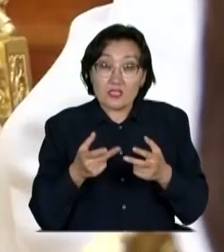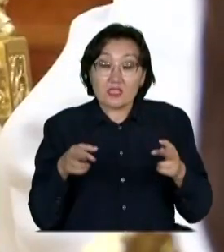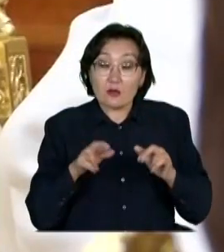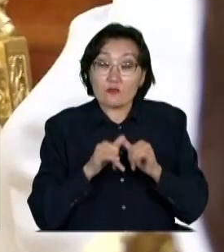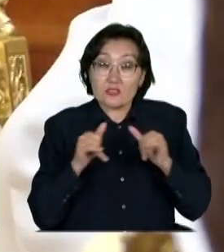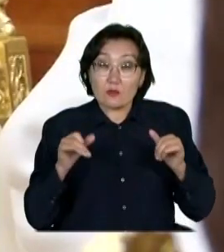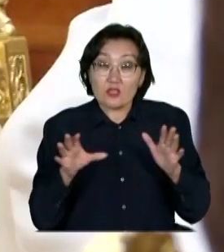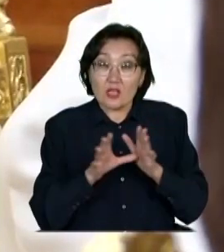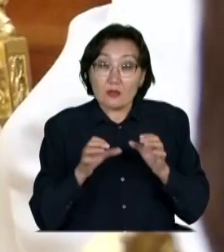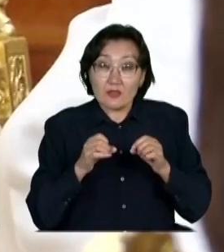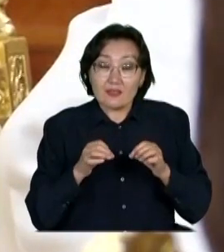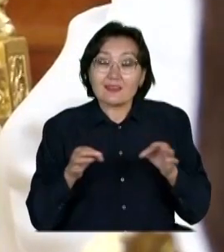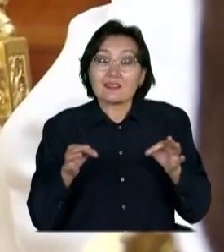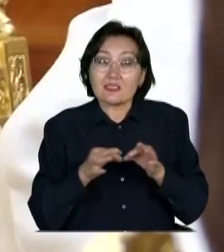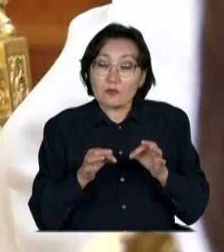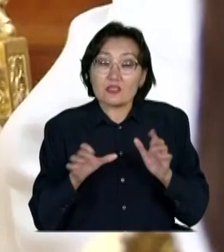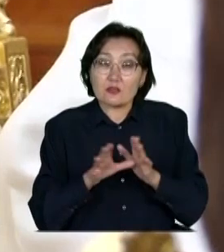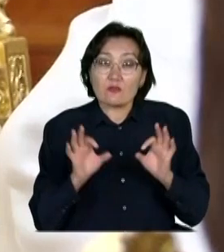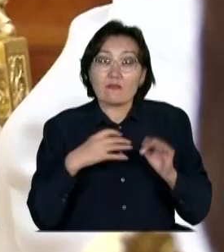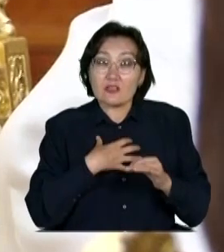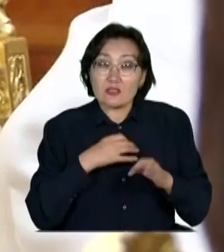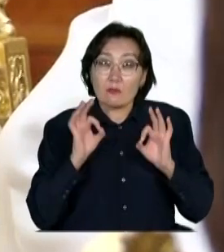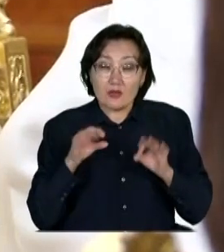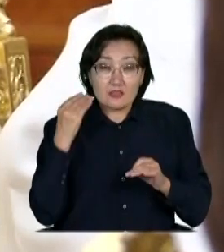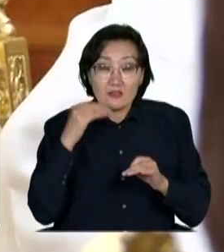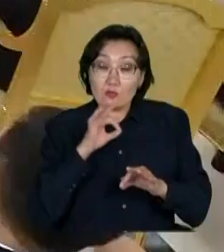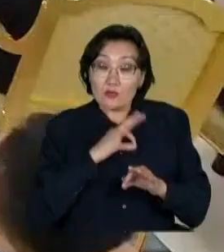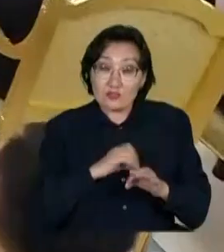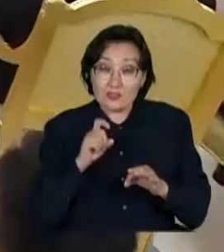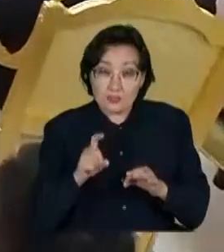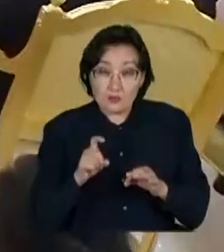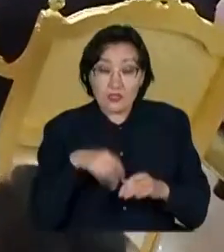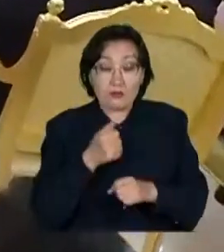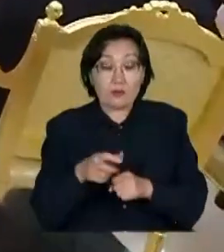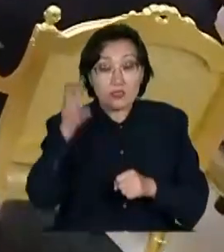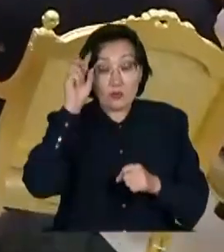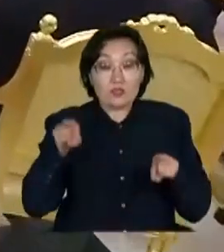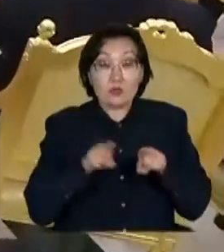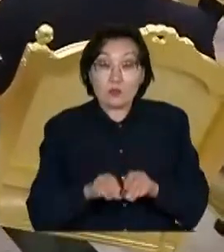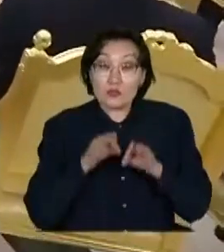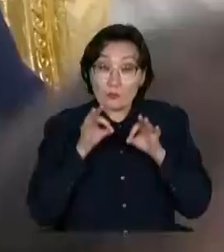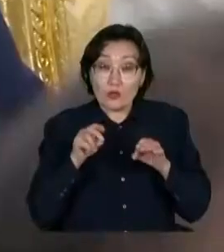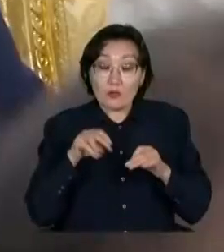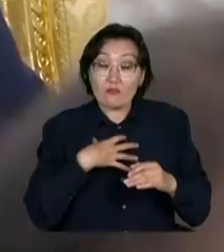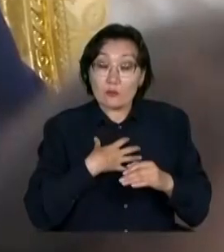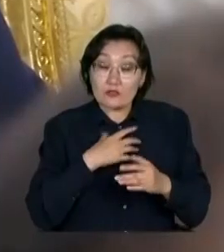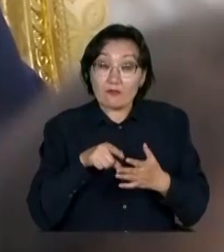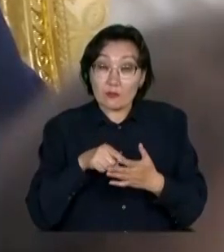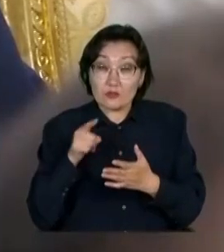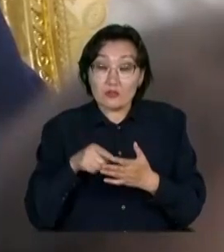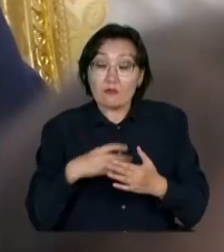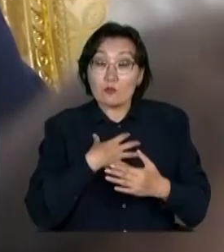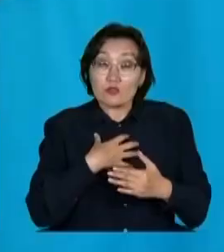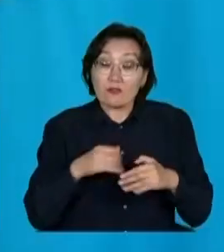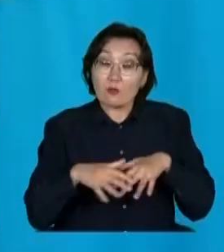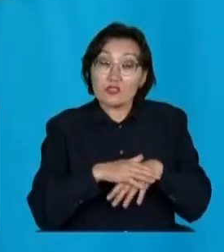развития атомной энергетики. Важно правильно и эффективно использовать их. Глава государства также высказался по актуальным вопросам,